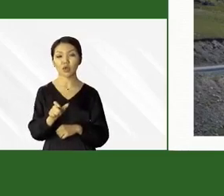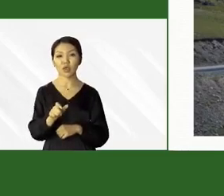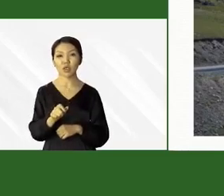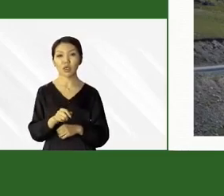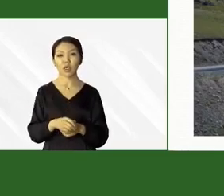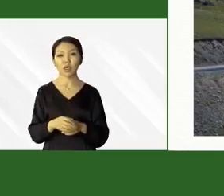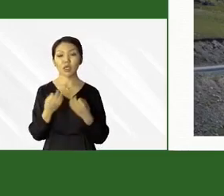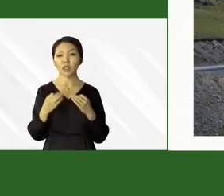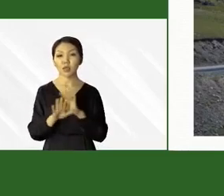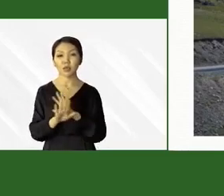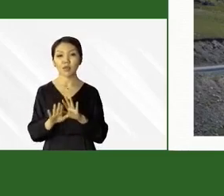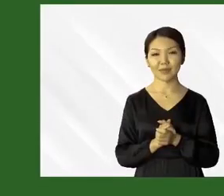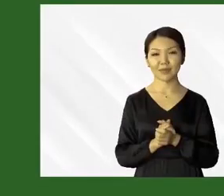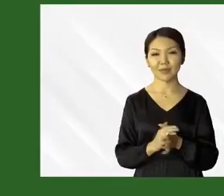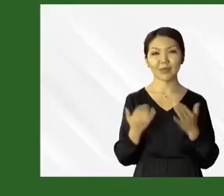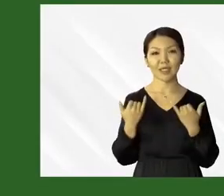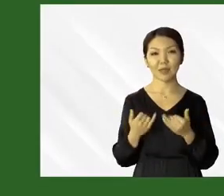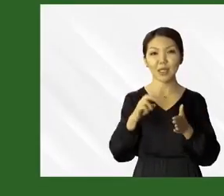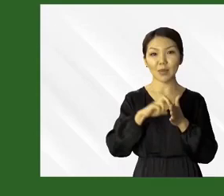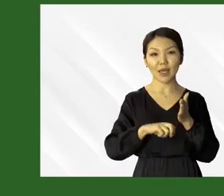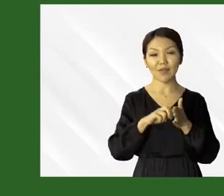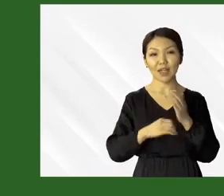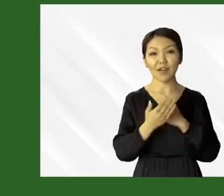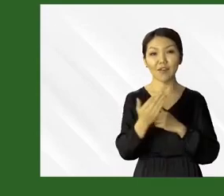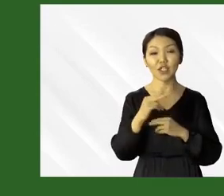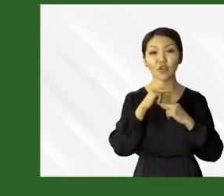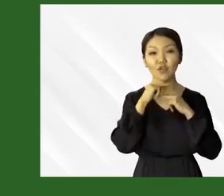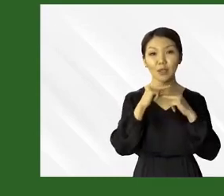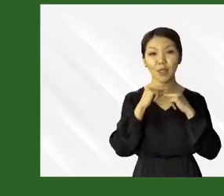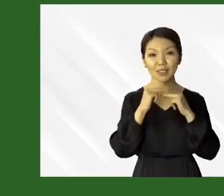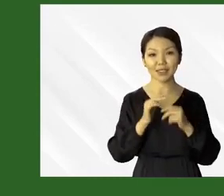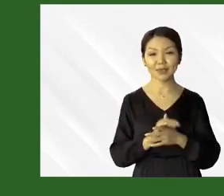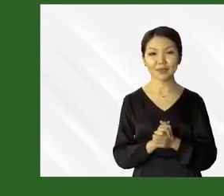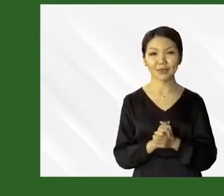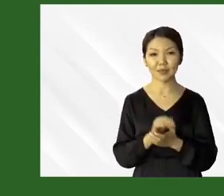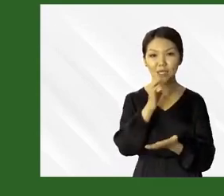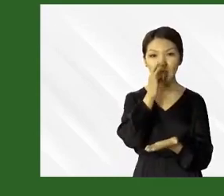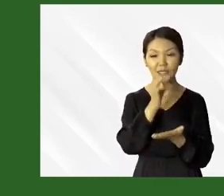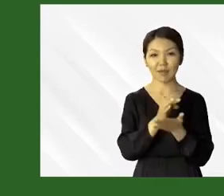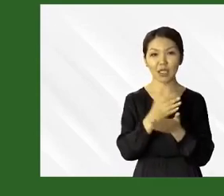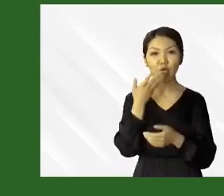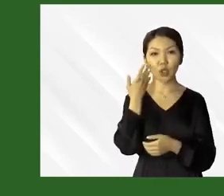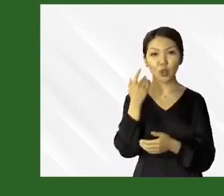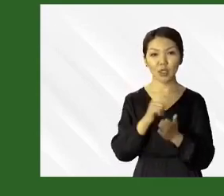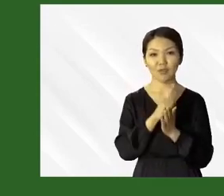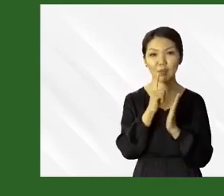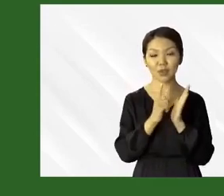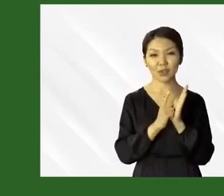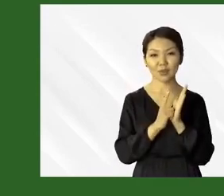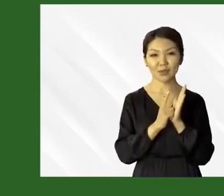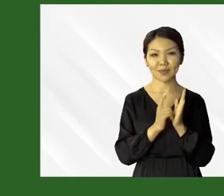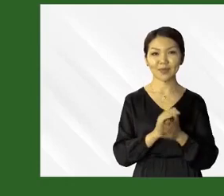развиваться туристической отрасли. А теперь проверим вашу внимательность. Ответьте на легкие вопросы.